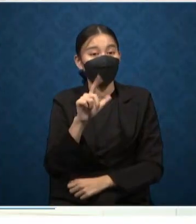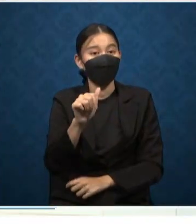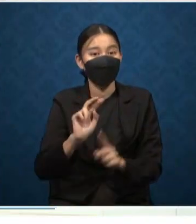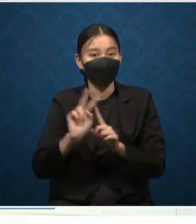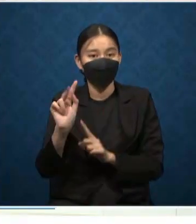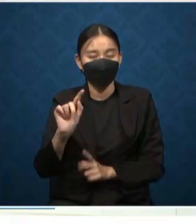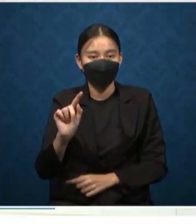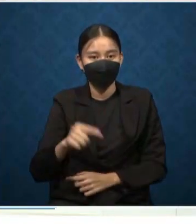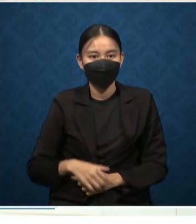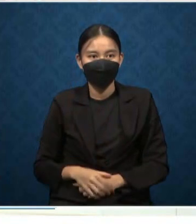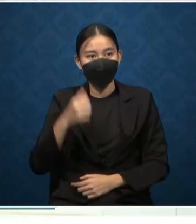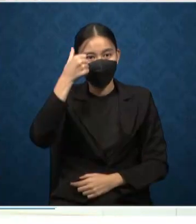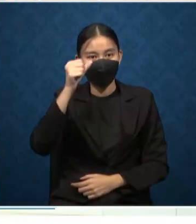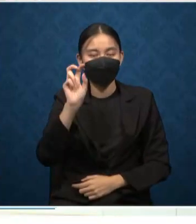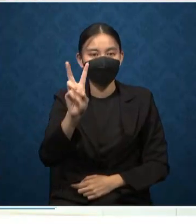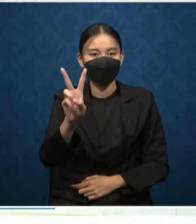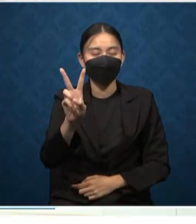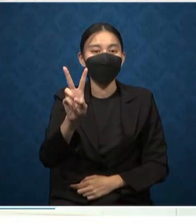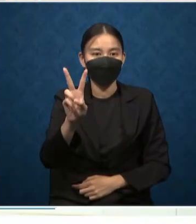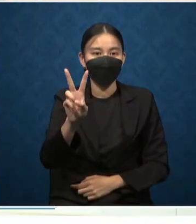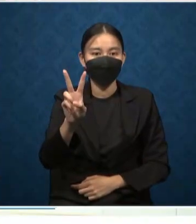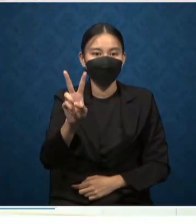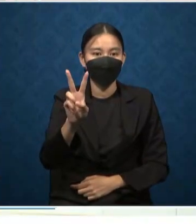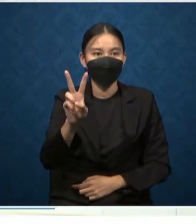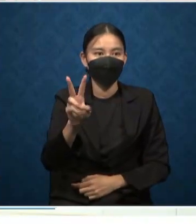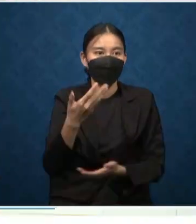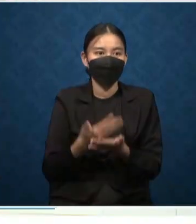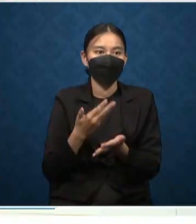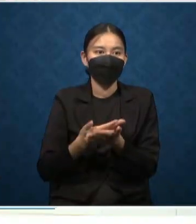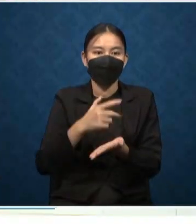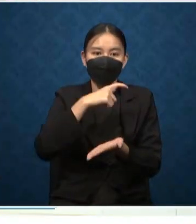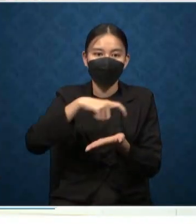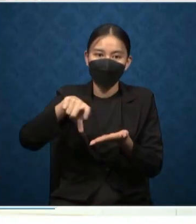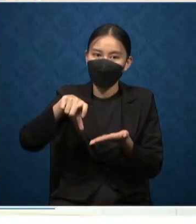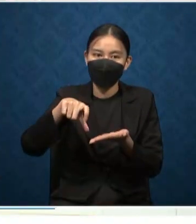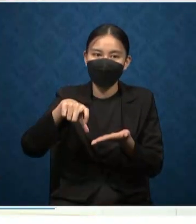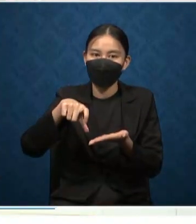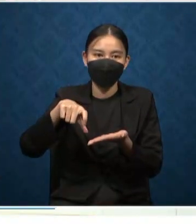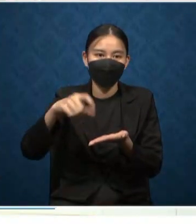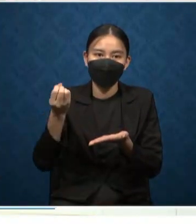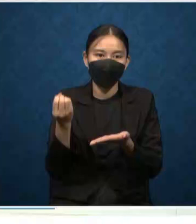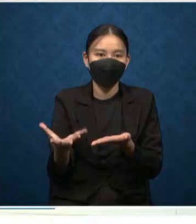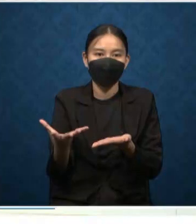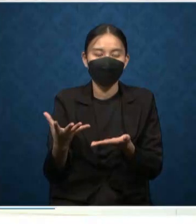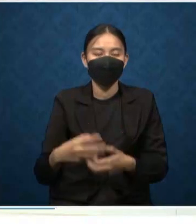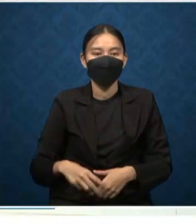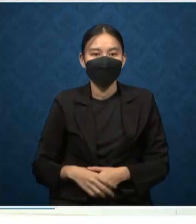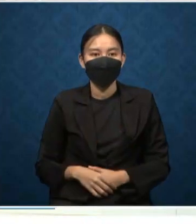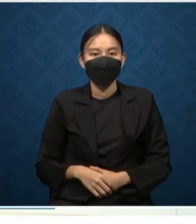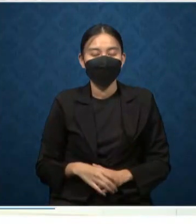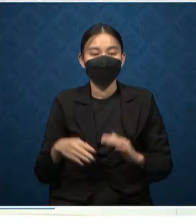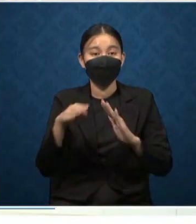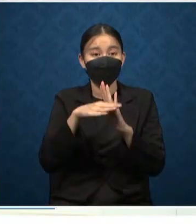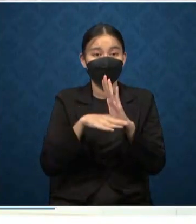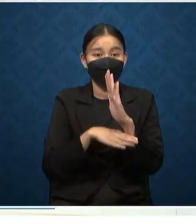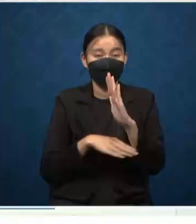อ ภายใน 2 วันครับ มีการไหออกขเงินจำนมหาศาลนะครับซึงในขนตอนตร